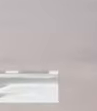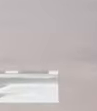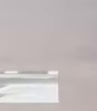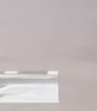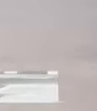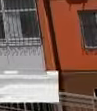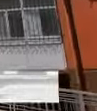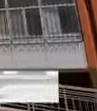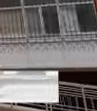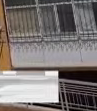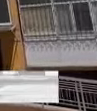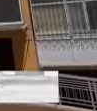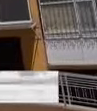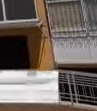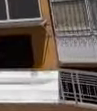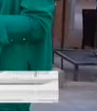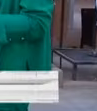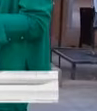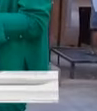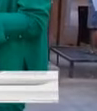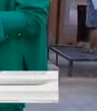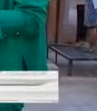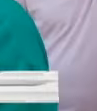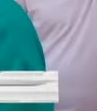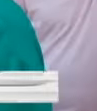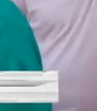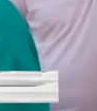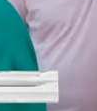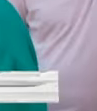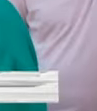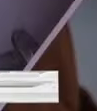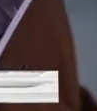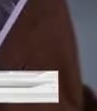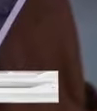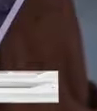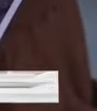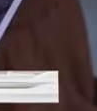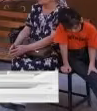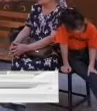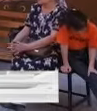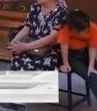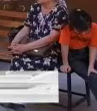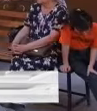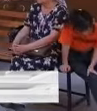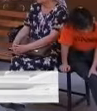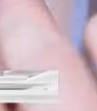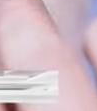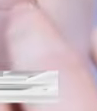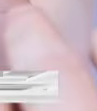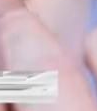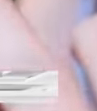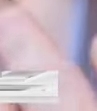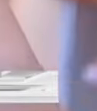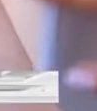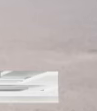Атырауда тұрғын үй бағдарламасымен баспаналы болғандар кем-кетіктің көп екенін айтып шу шығарды. Ал құрылыс компаниясы міндетін орындамай